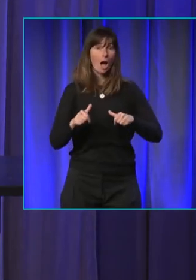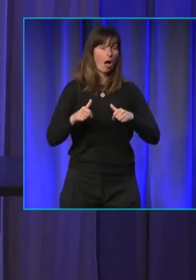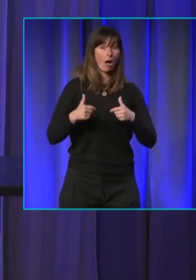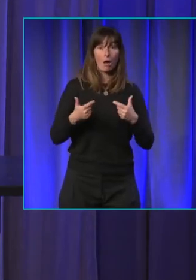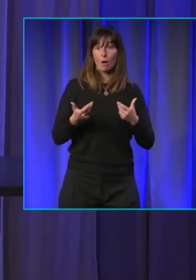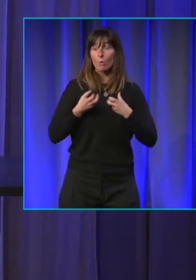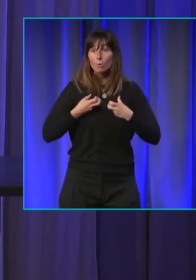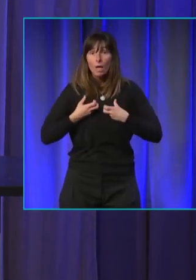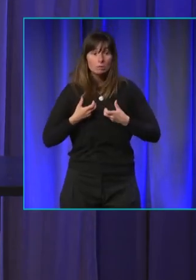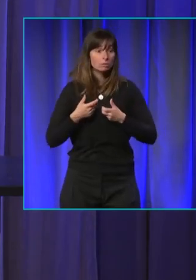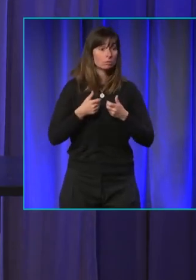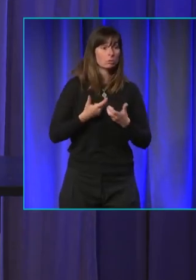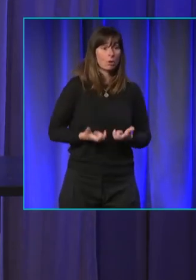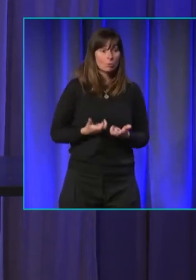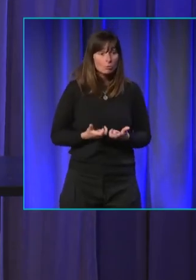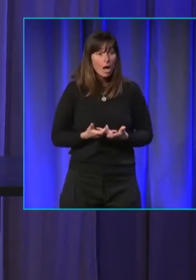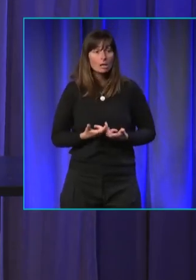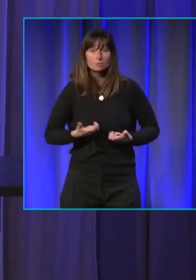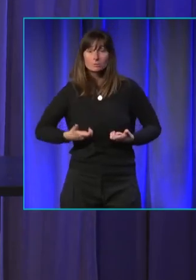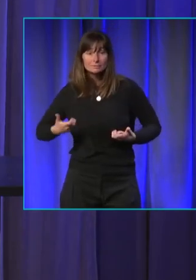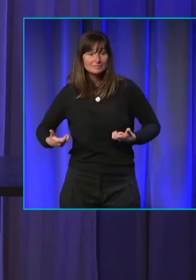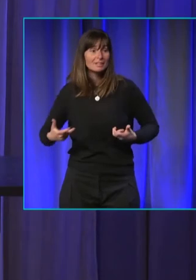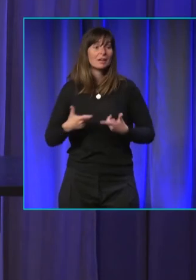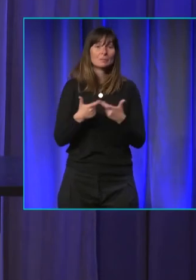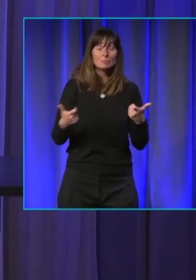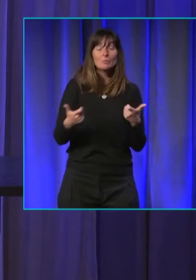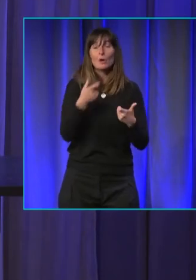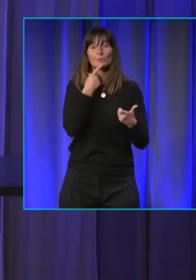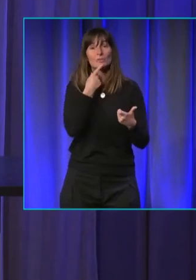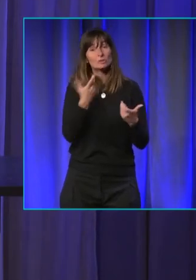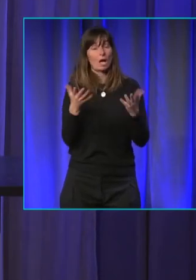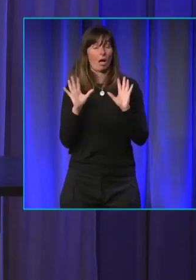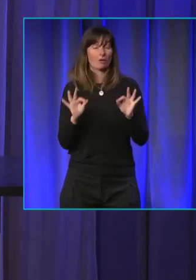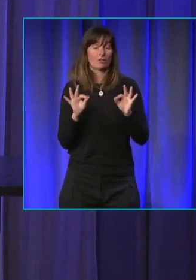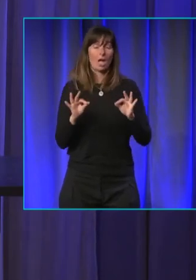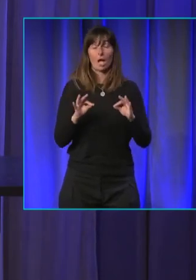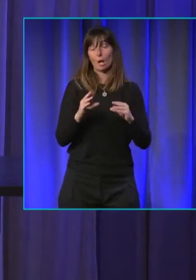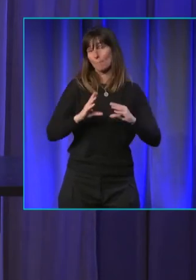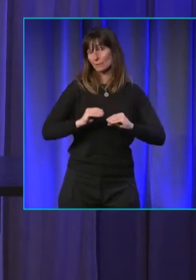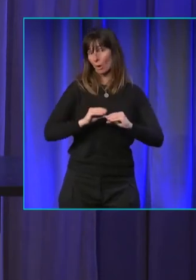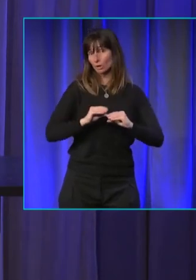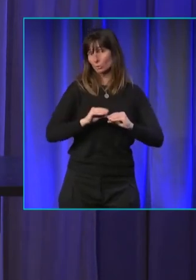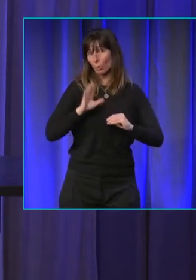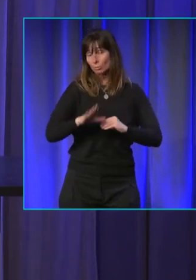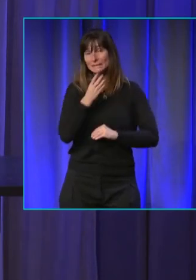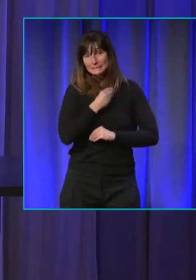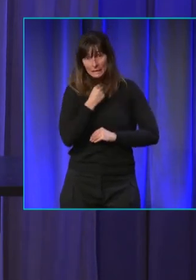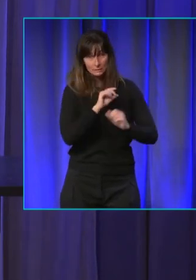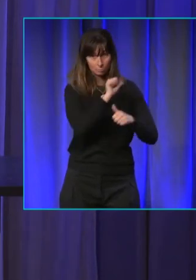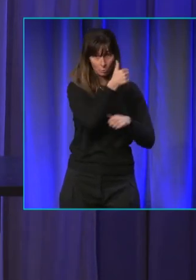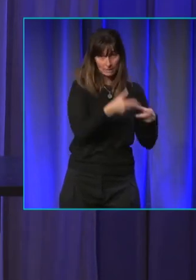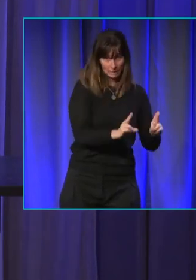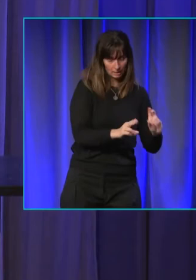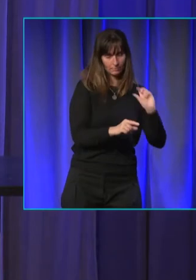existent, hein, on regarde en fonction de ces différents stades, hein, ce qu'il en est. Donc la maturation sexuelle sur laquelle on peut se baser. Vous avez la